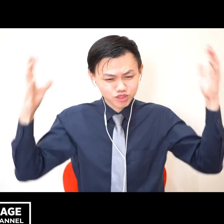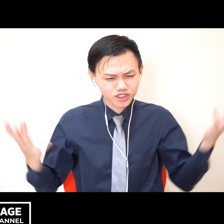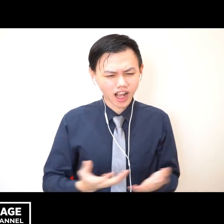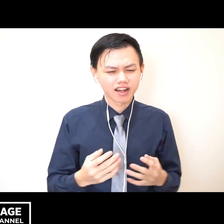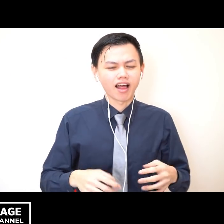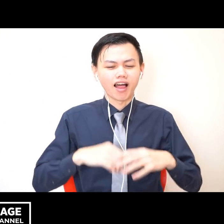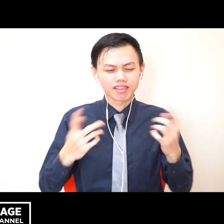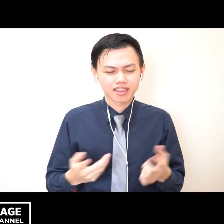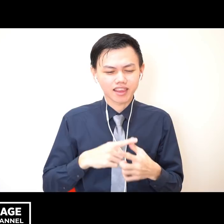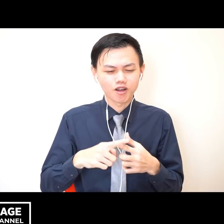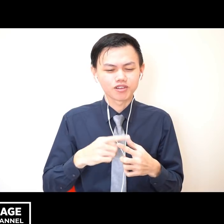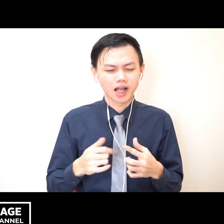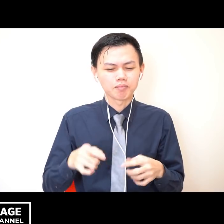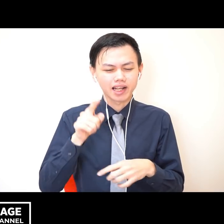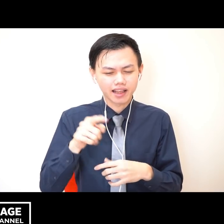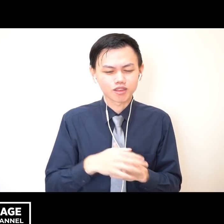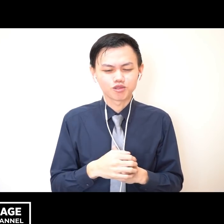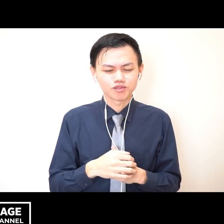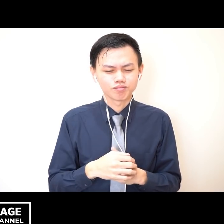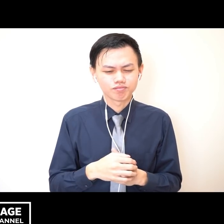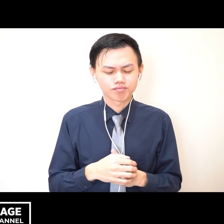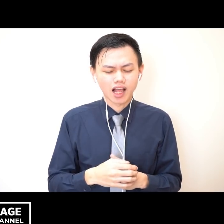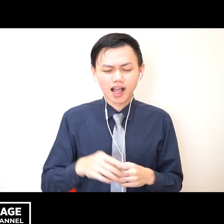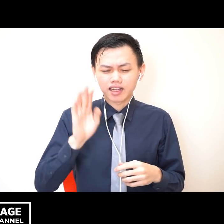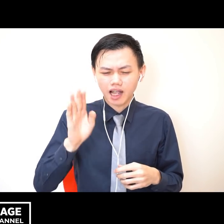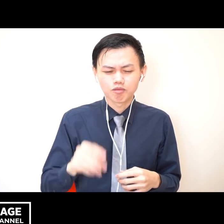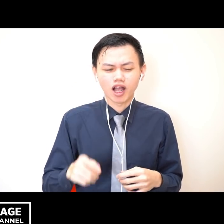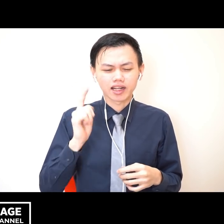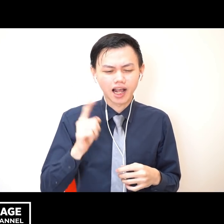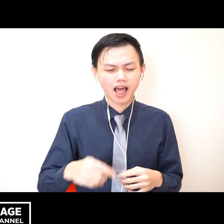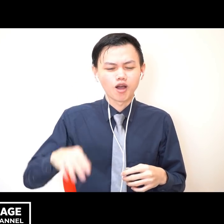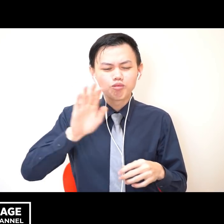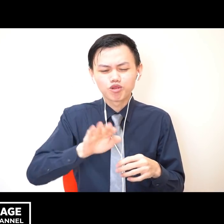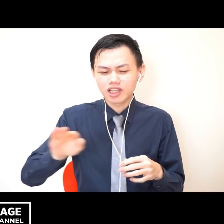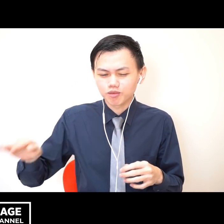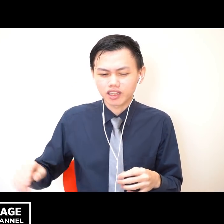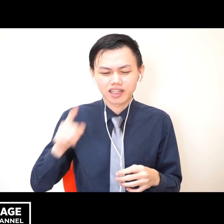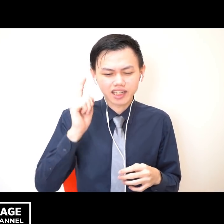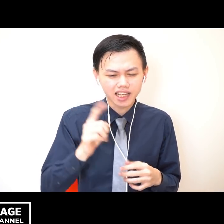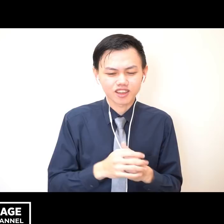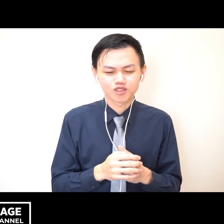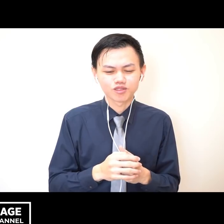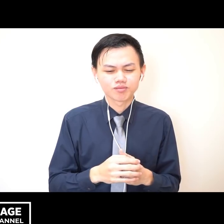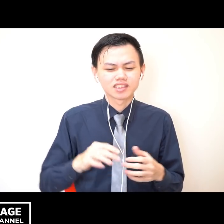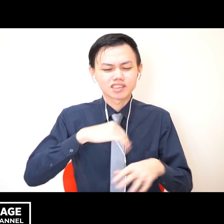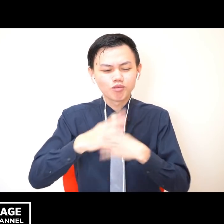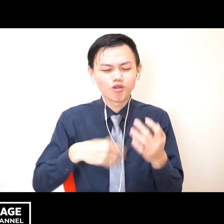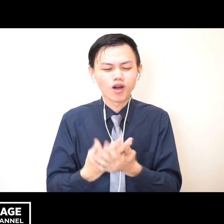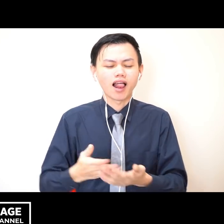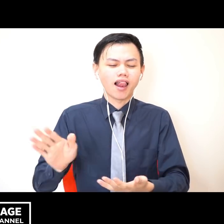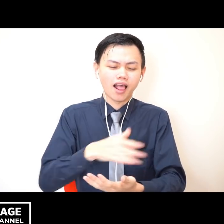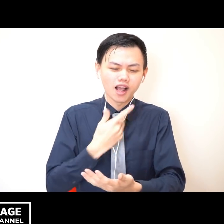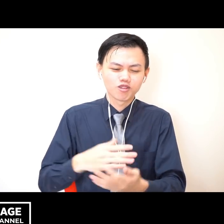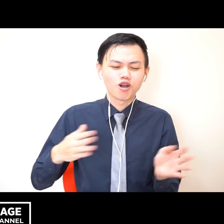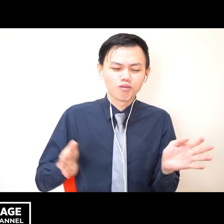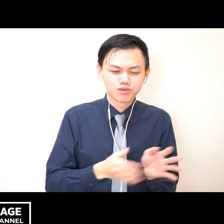jikalau kamu hafal semua lagu-lagu pujian penyembahan dari JPCC Worship. No, tidak